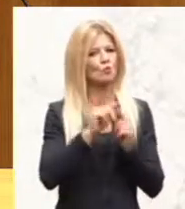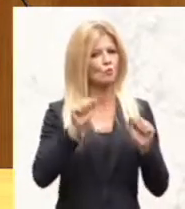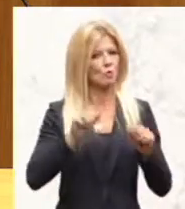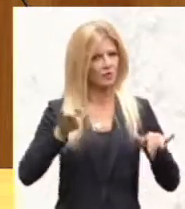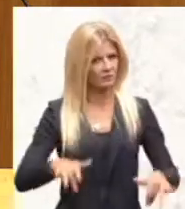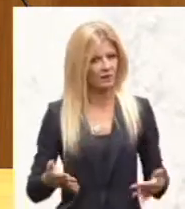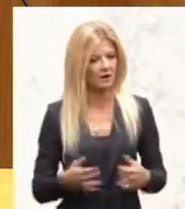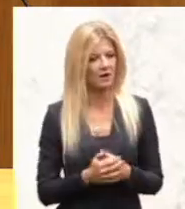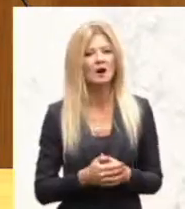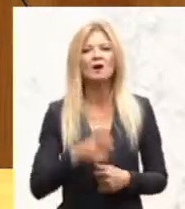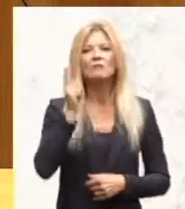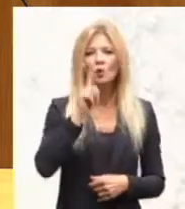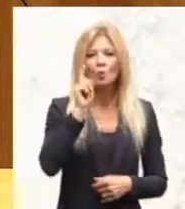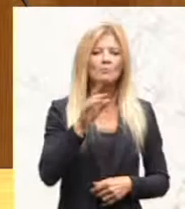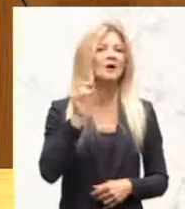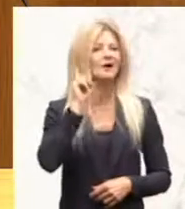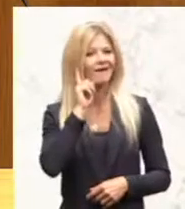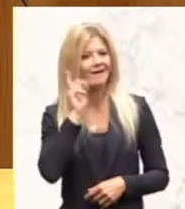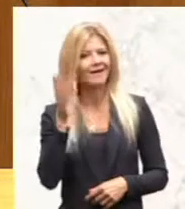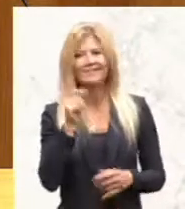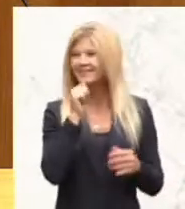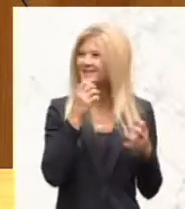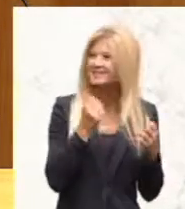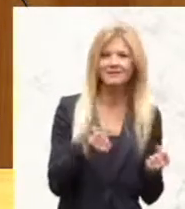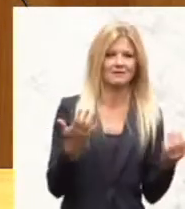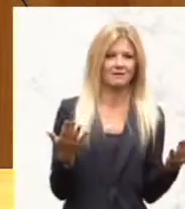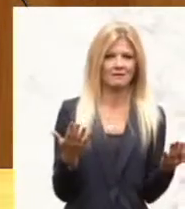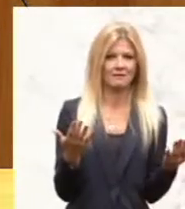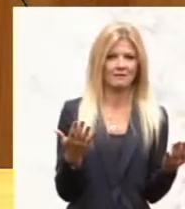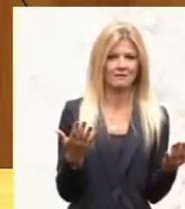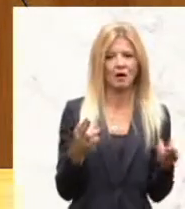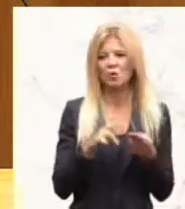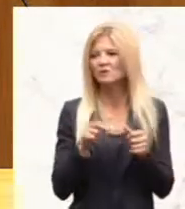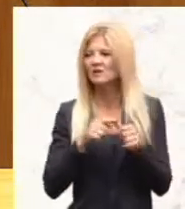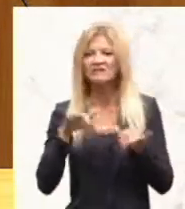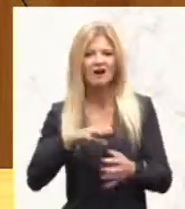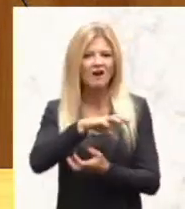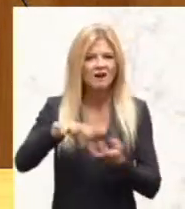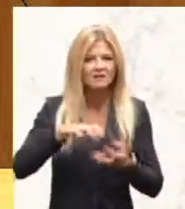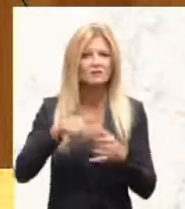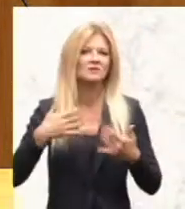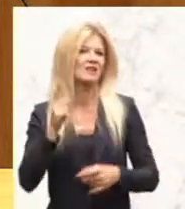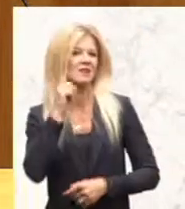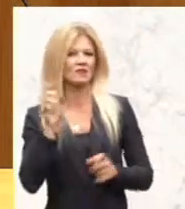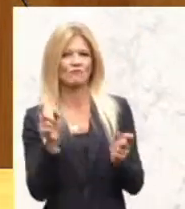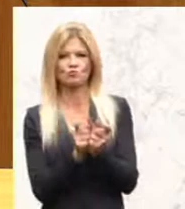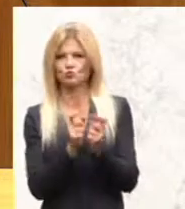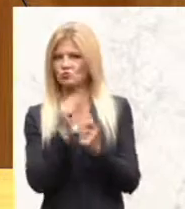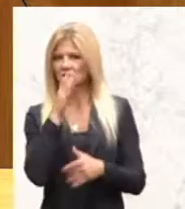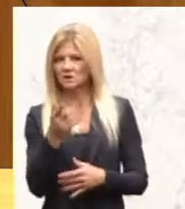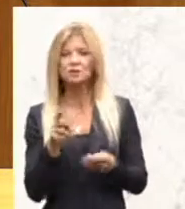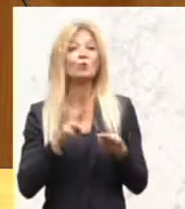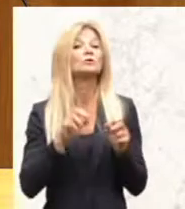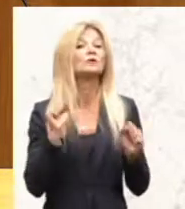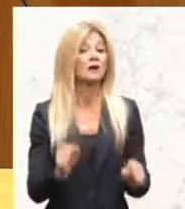ja das Handy nicht so sicher ist und bei Katastrophenfällen vielleicht nicht funktioniert, außerdem leichter